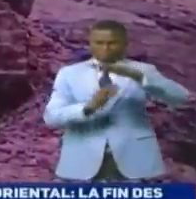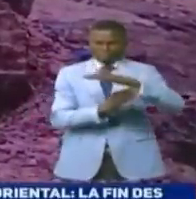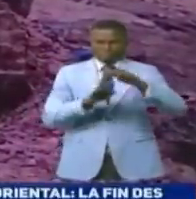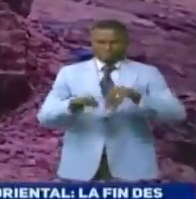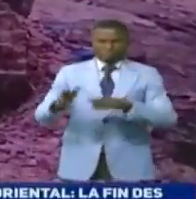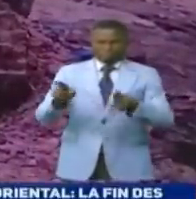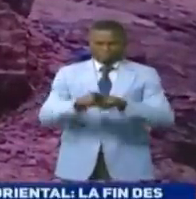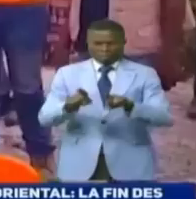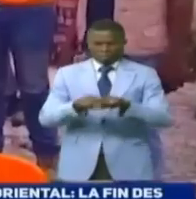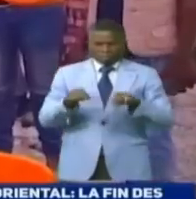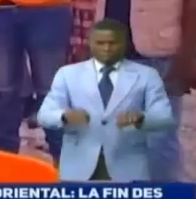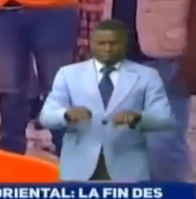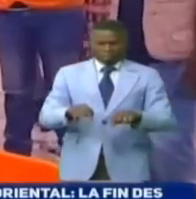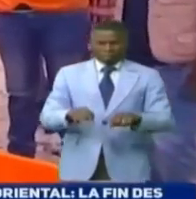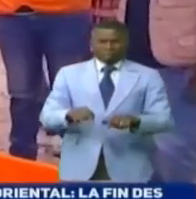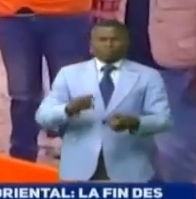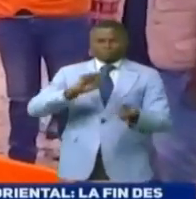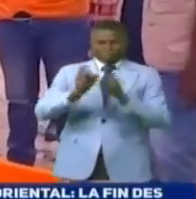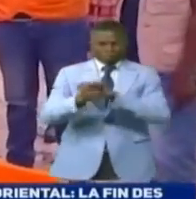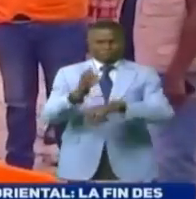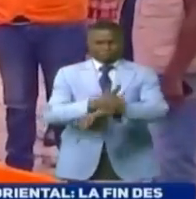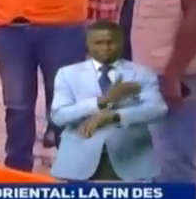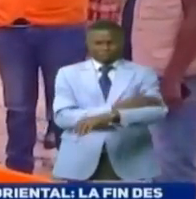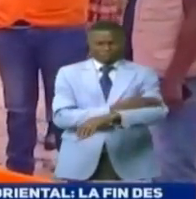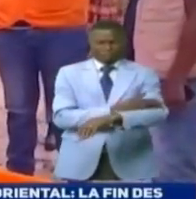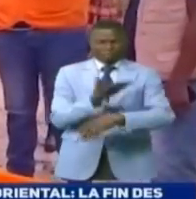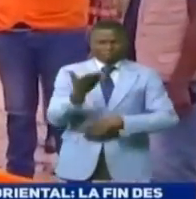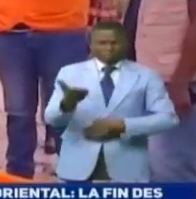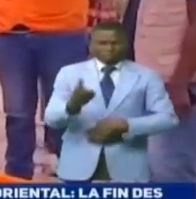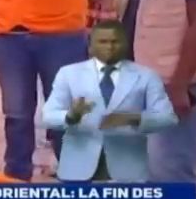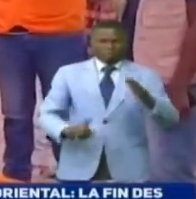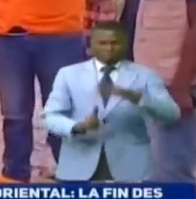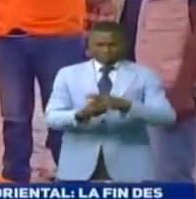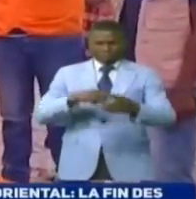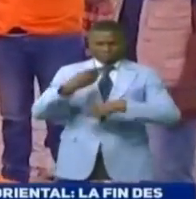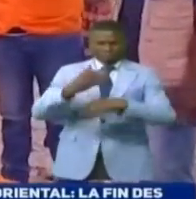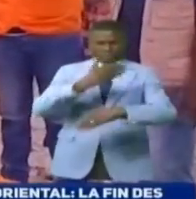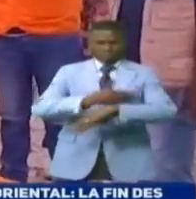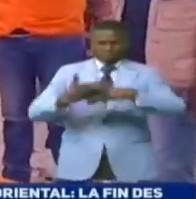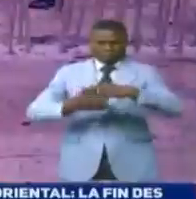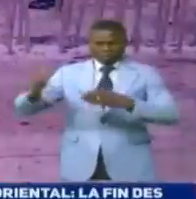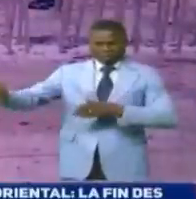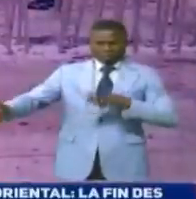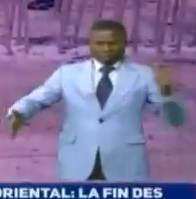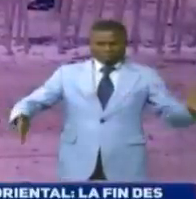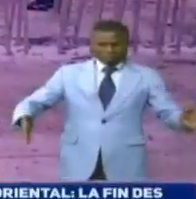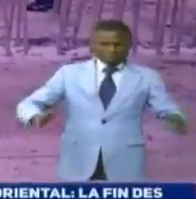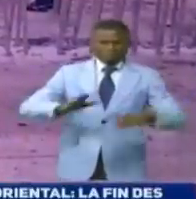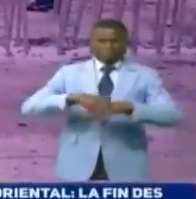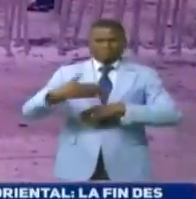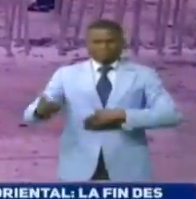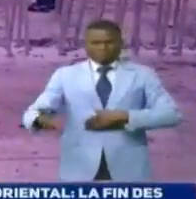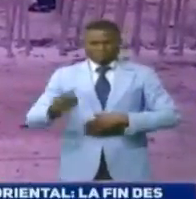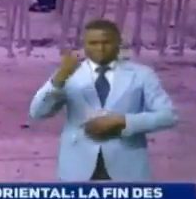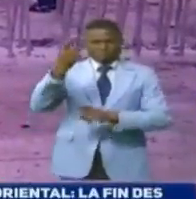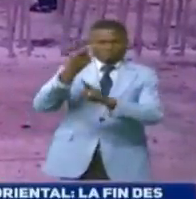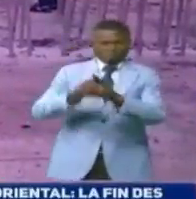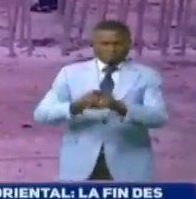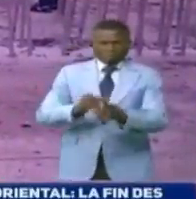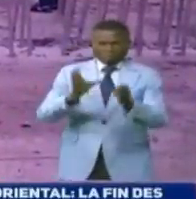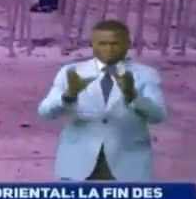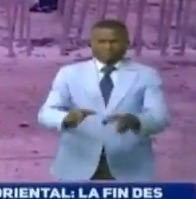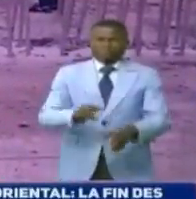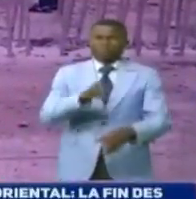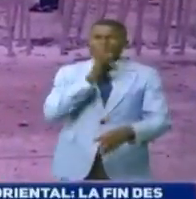donne aujourd'hui un autre visage. Deux quilés sont construits de part et d'autre de la rive. Après un mois de la pose des